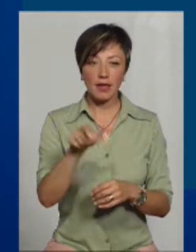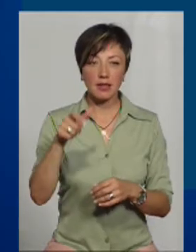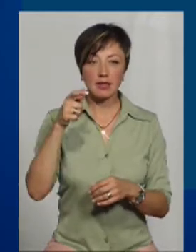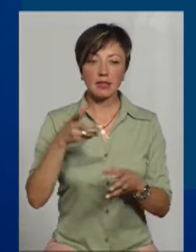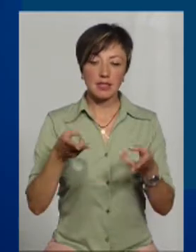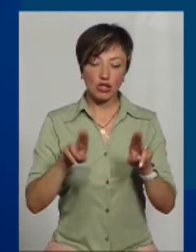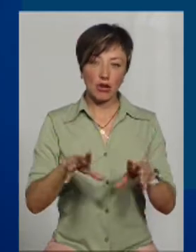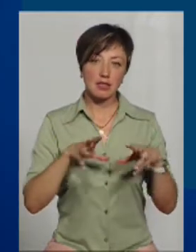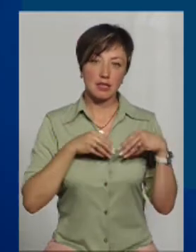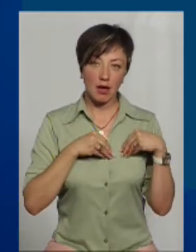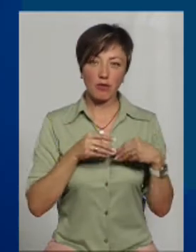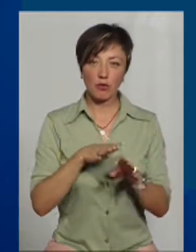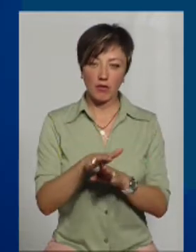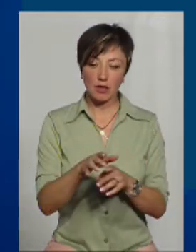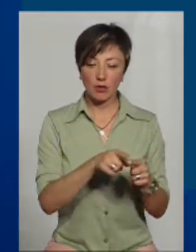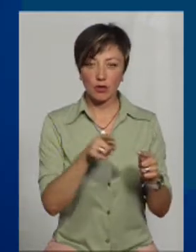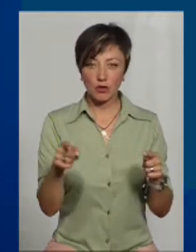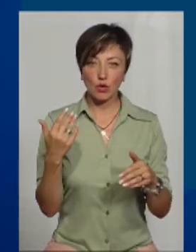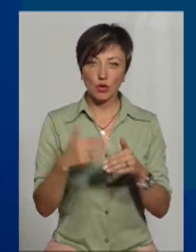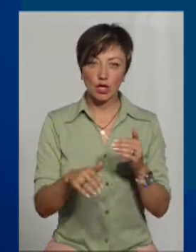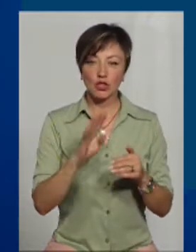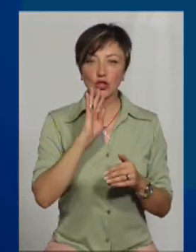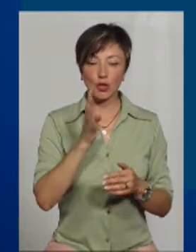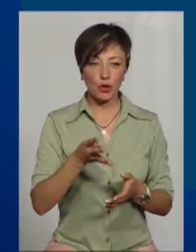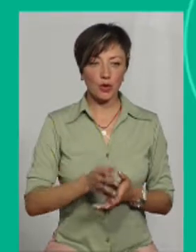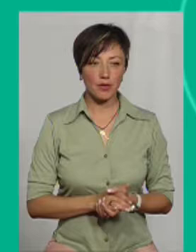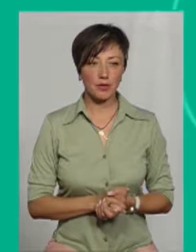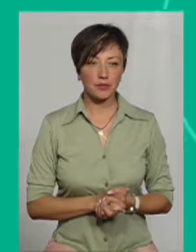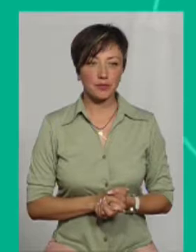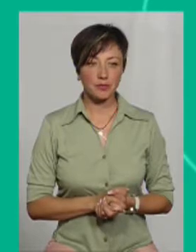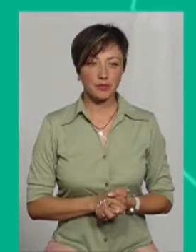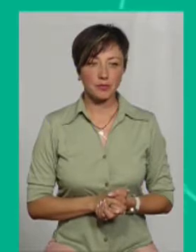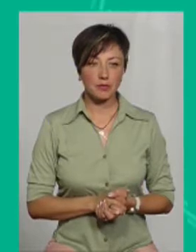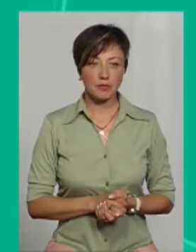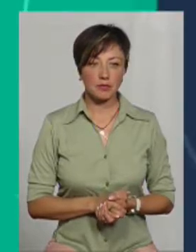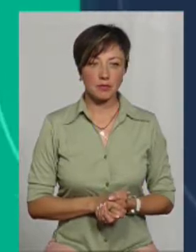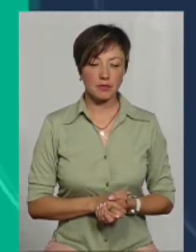нами лишалися, що і відбувається на протязі вже 4 років.